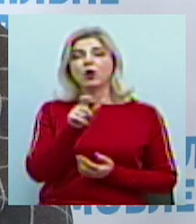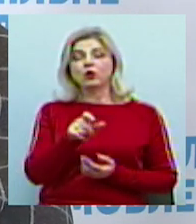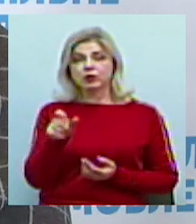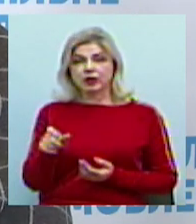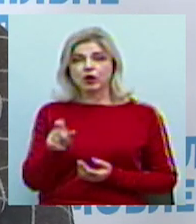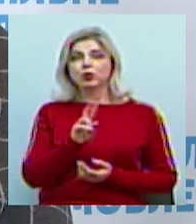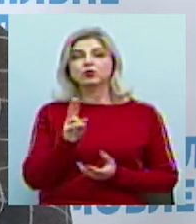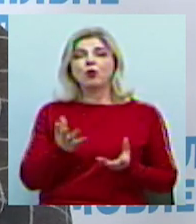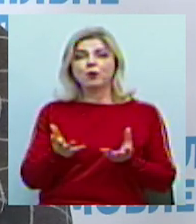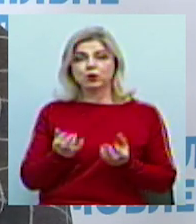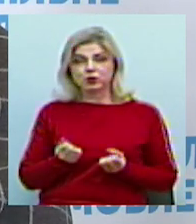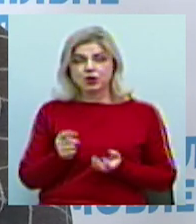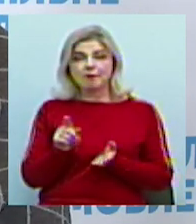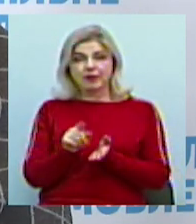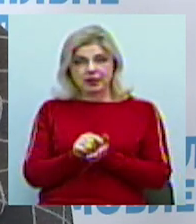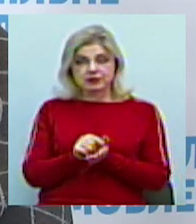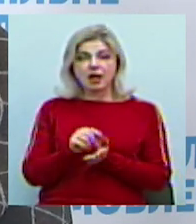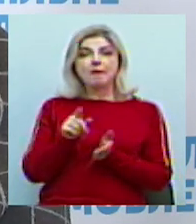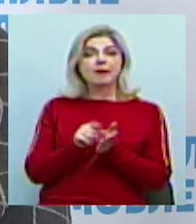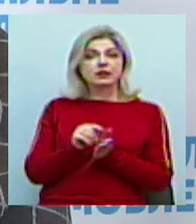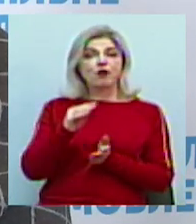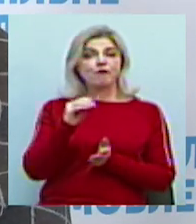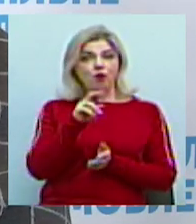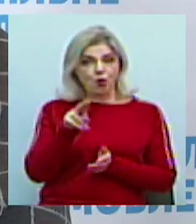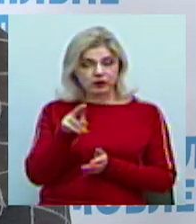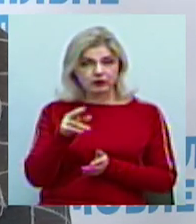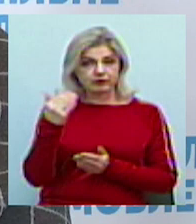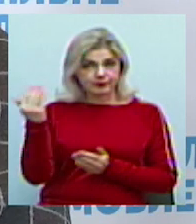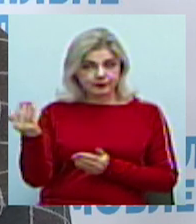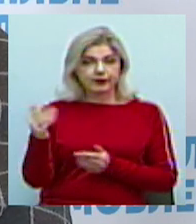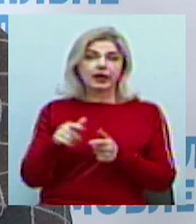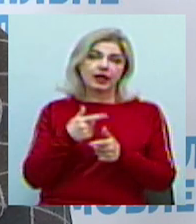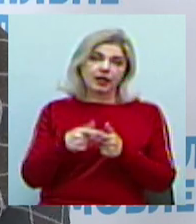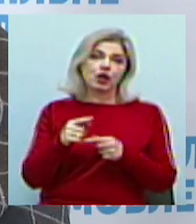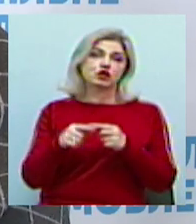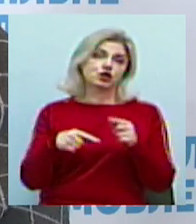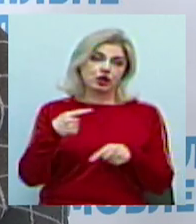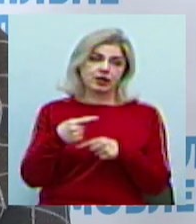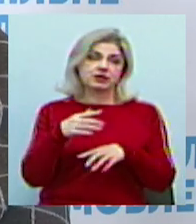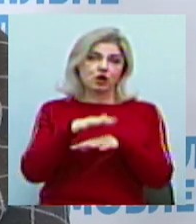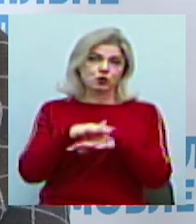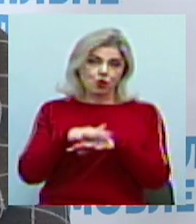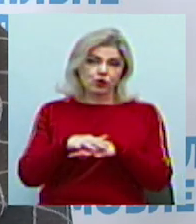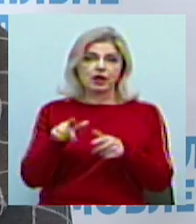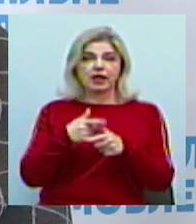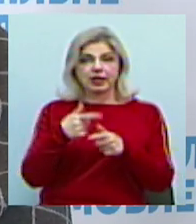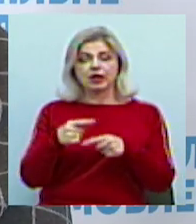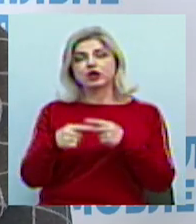які отримують пенсію у пенсійному фонді безпосередньо, або через рахунки, або